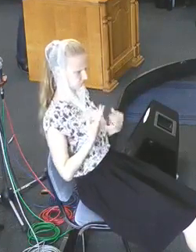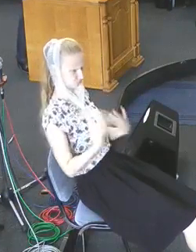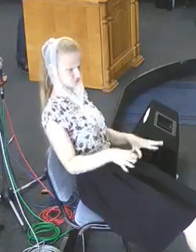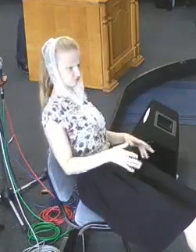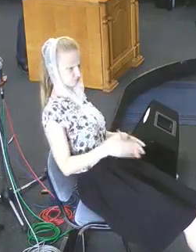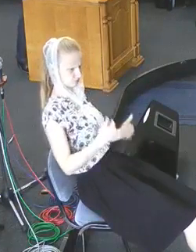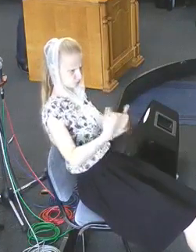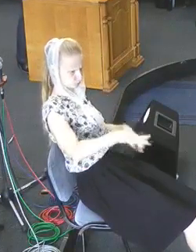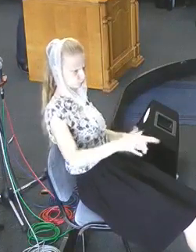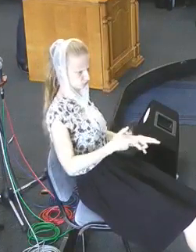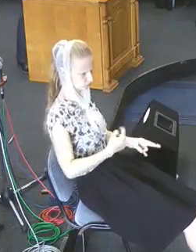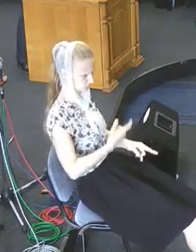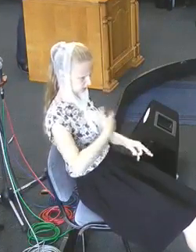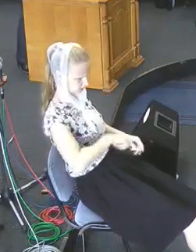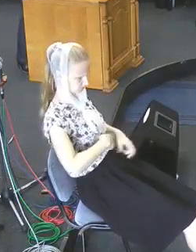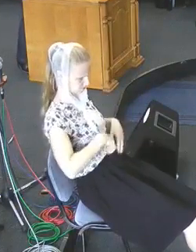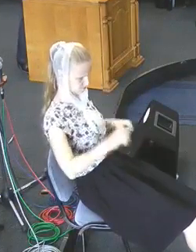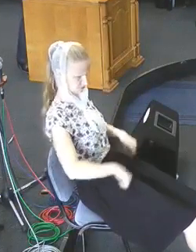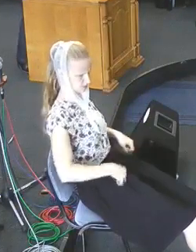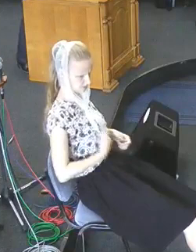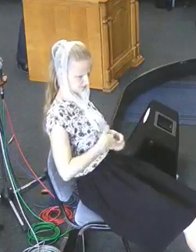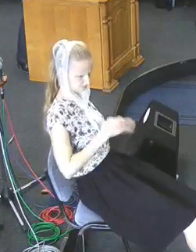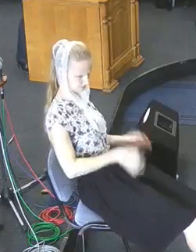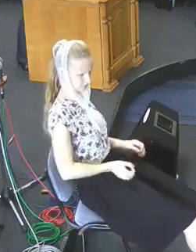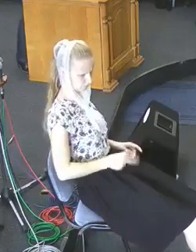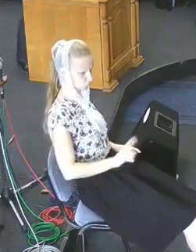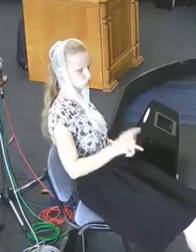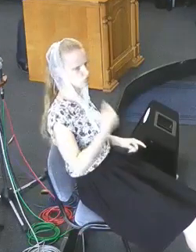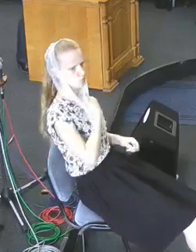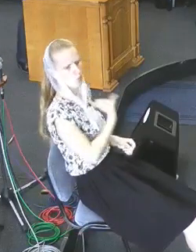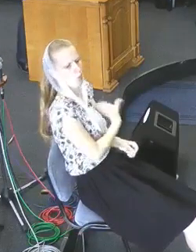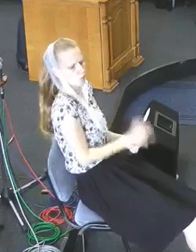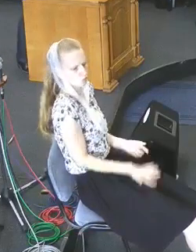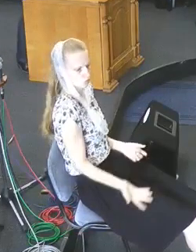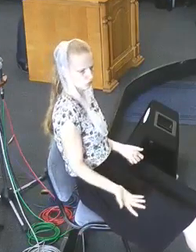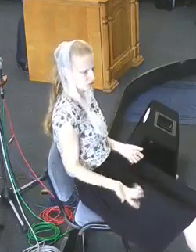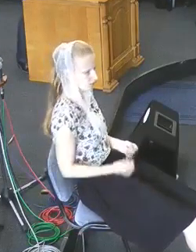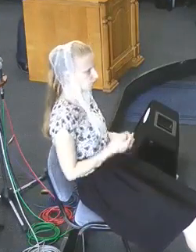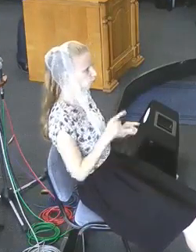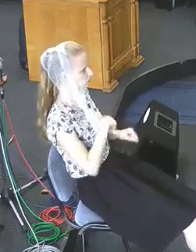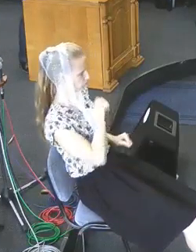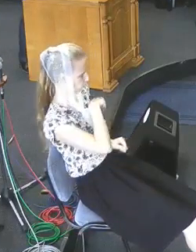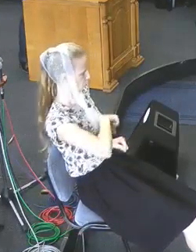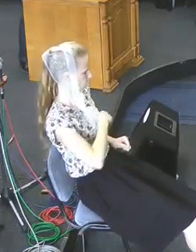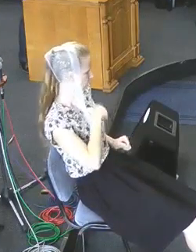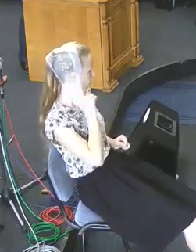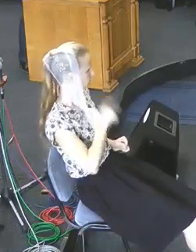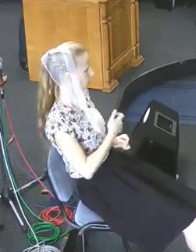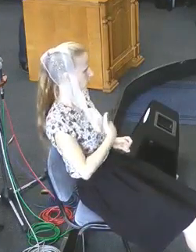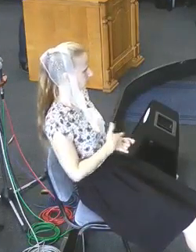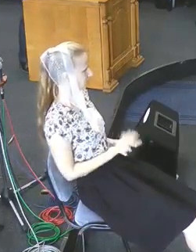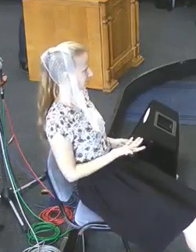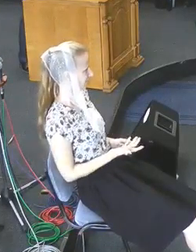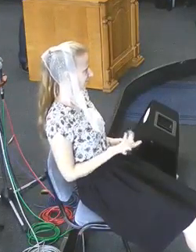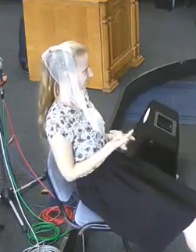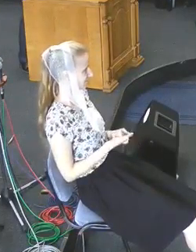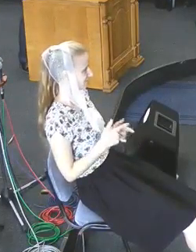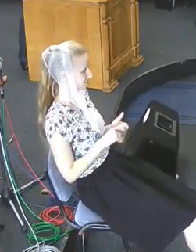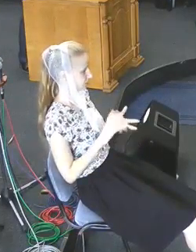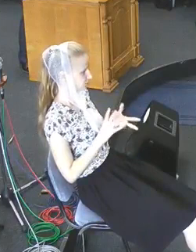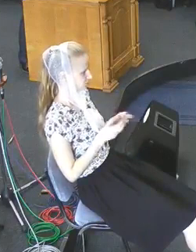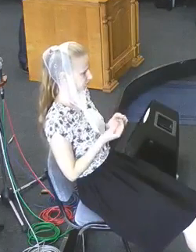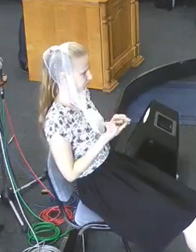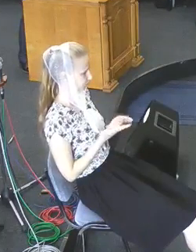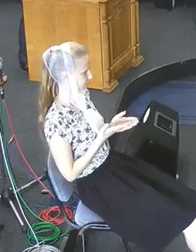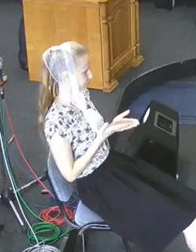свою правоту над міру, або показує те, що вона досить духовна, або ще вона може просто зайти в якесь